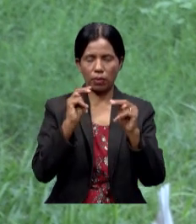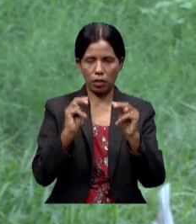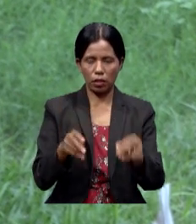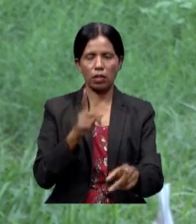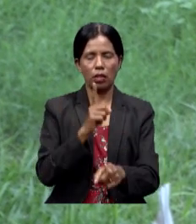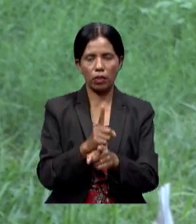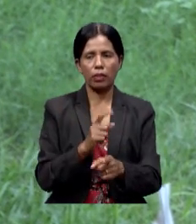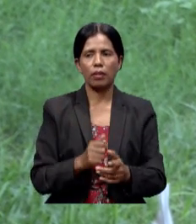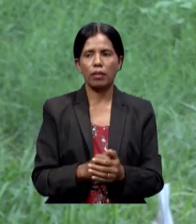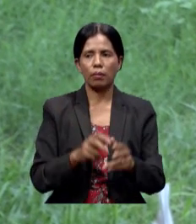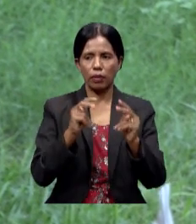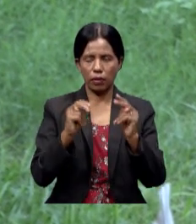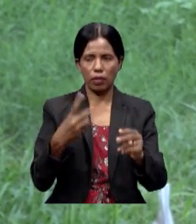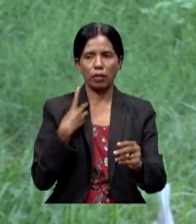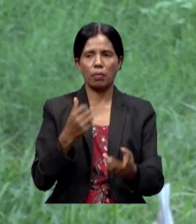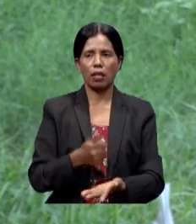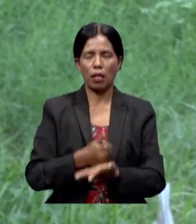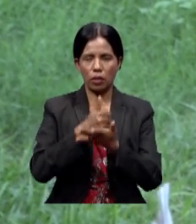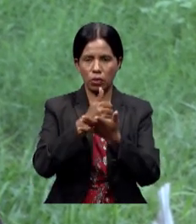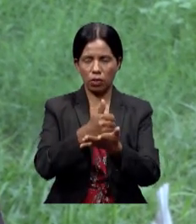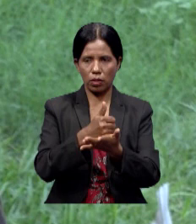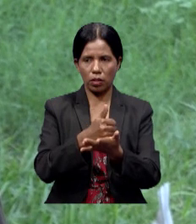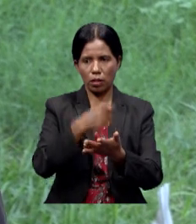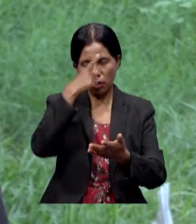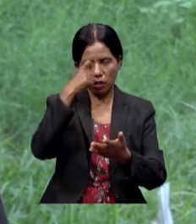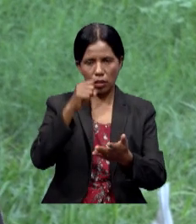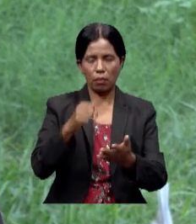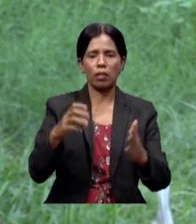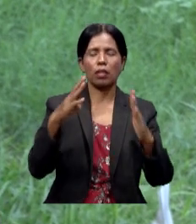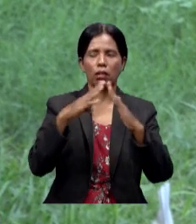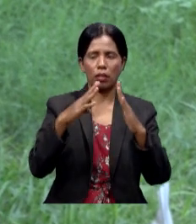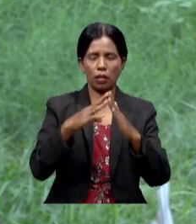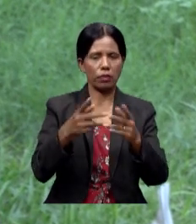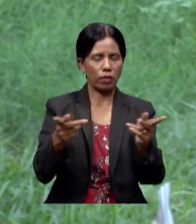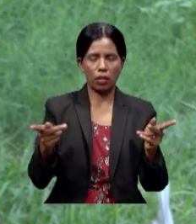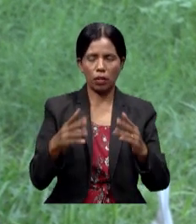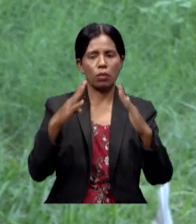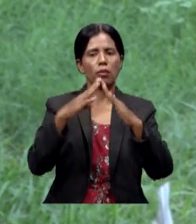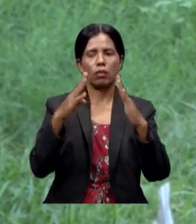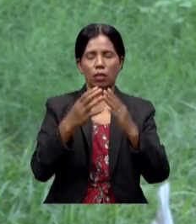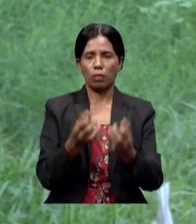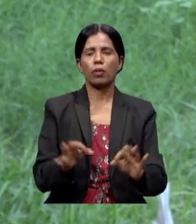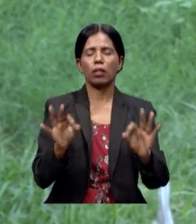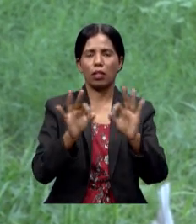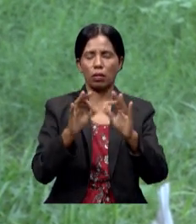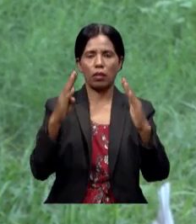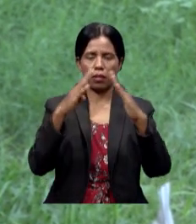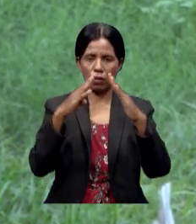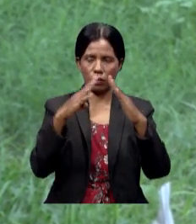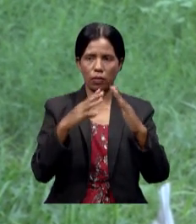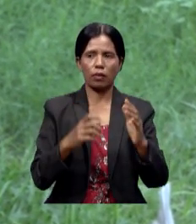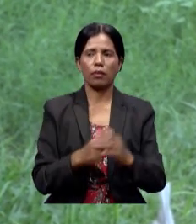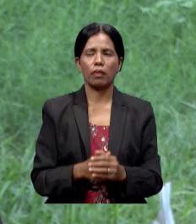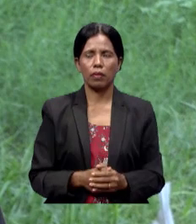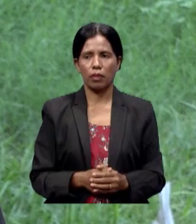tep-tepes. Persisa ber ita bele tulung nia. Tamba ni atu ni hela fatin dan edit. Dan edit. Importanti ber ni hela fatin edit. Berhansa